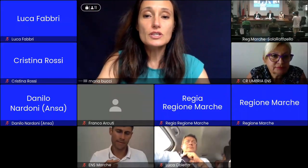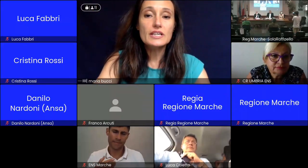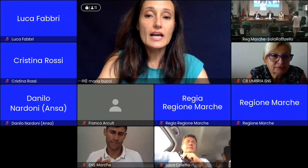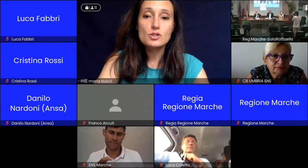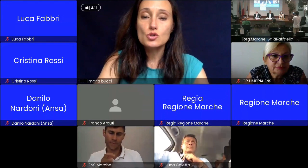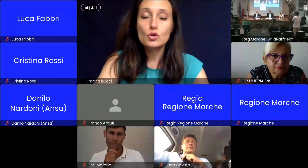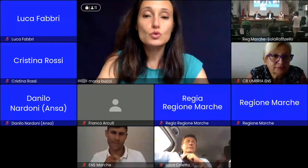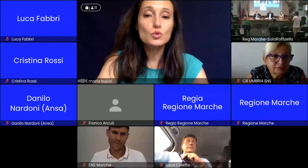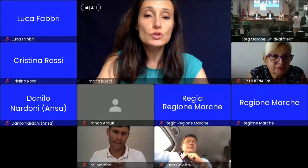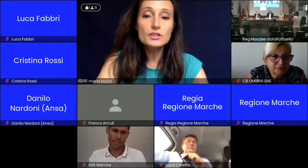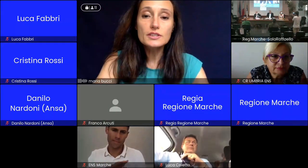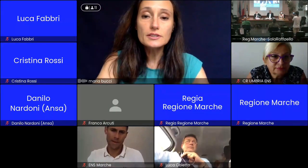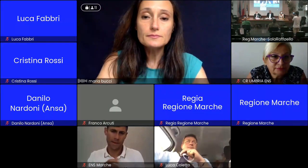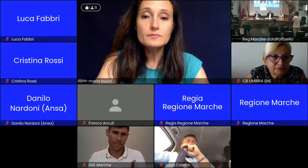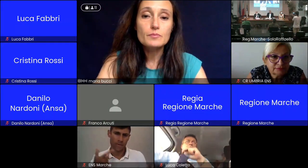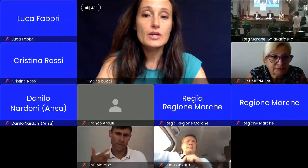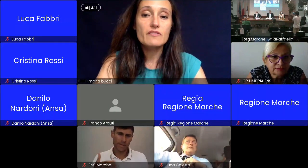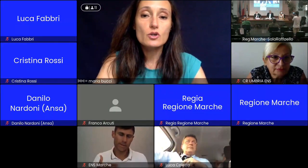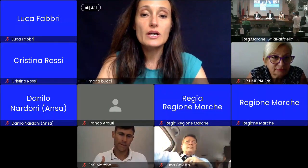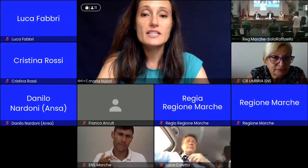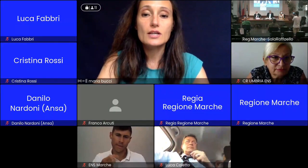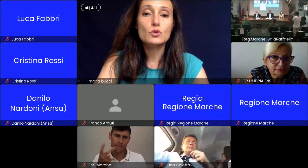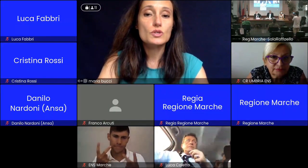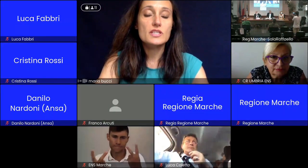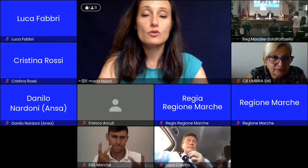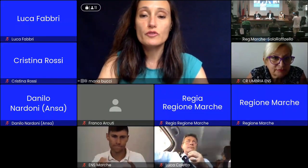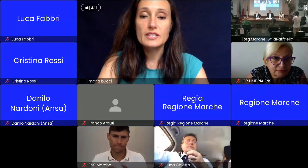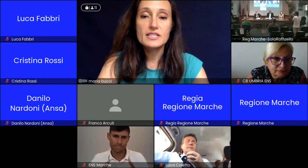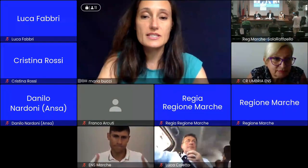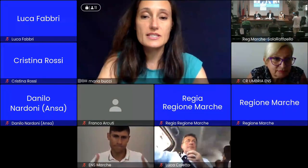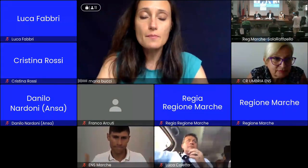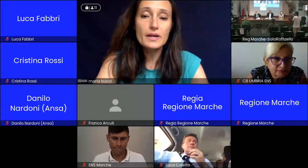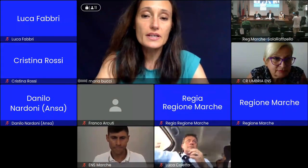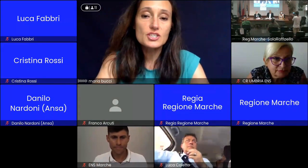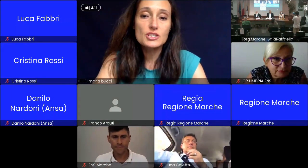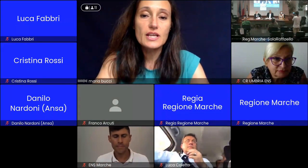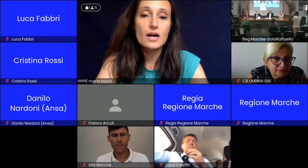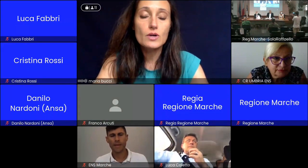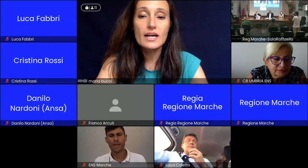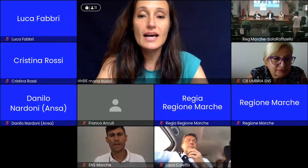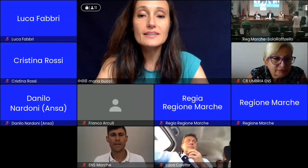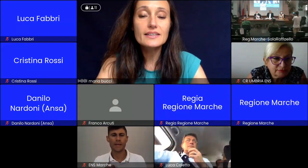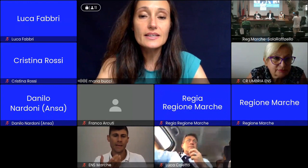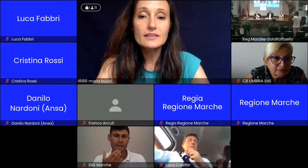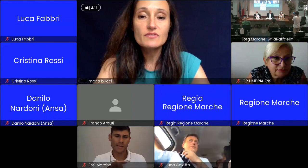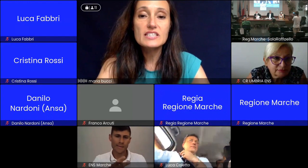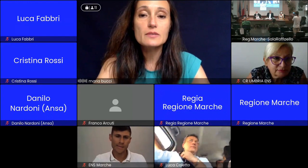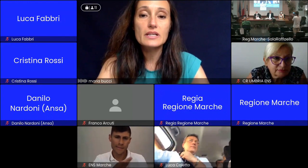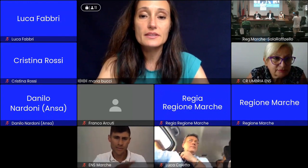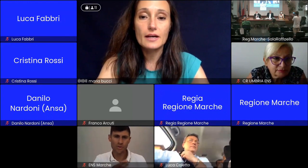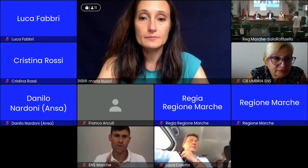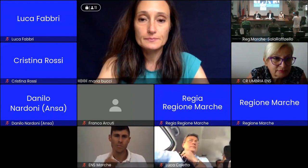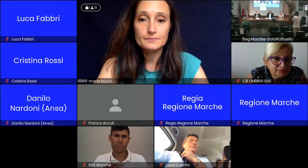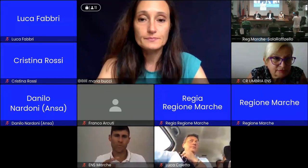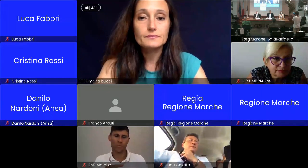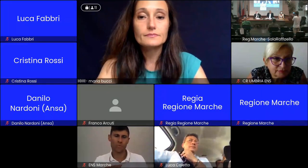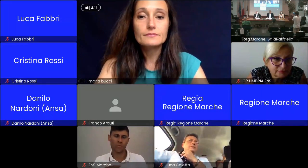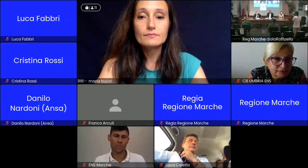Intanto ringrazio tutti per aver organizzato questa conferenza stampa che ci dà una grande